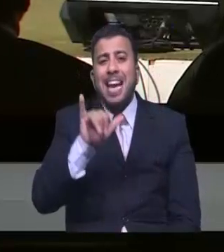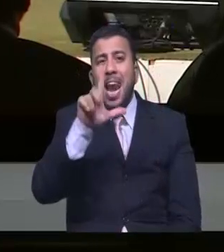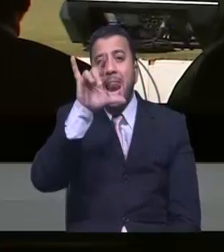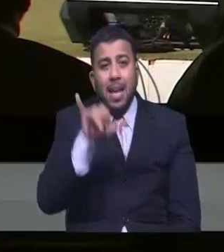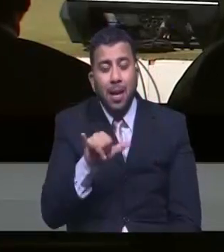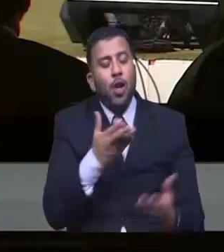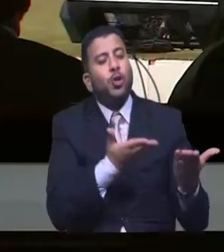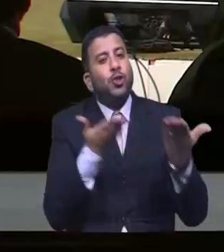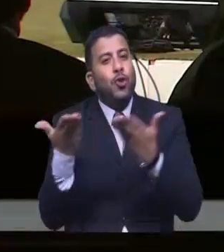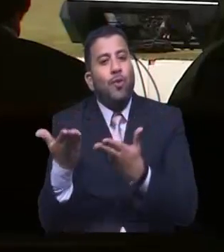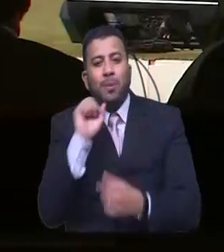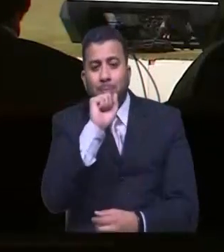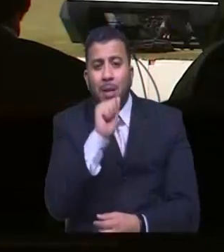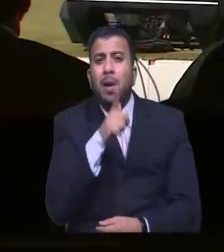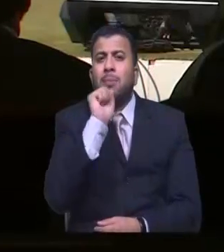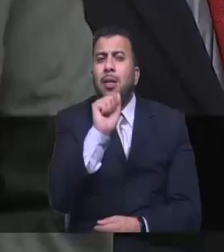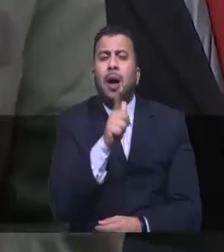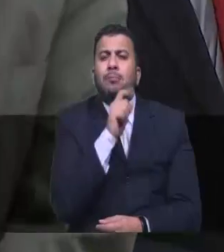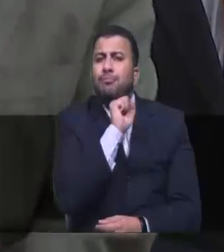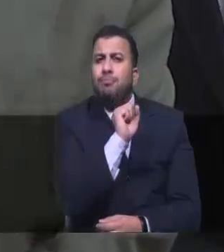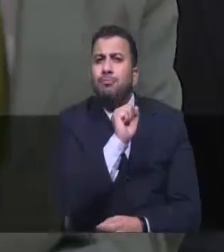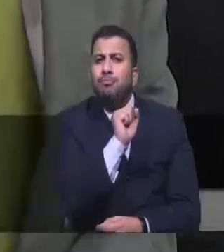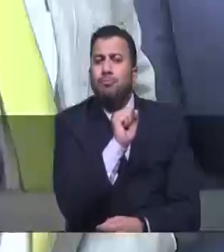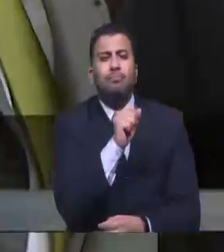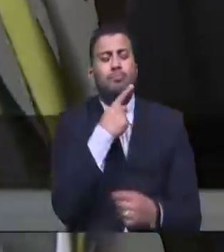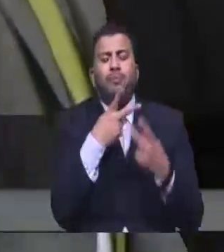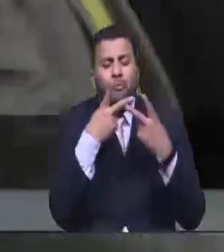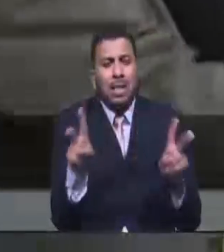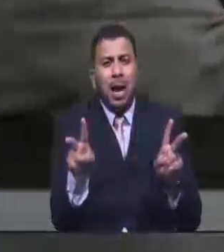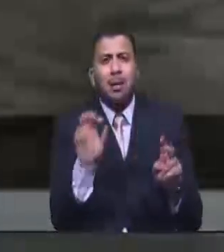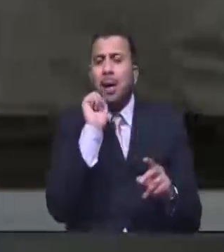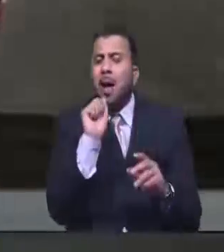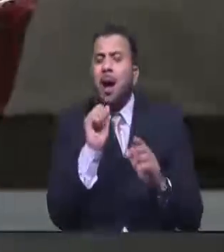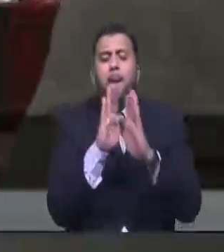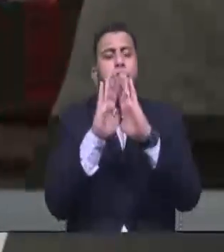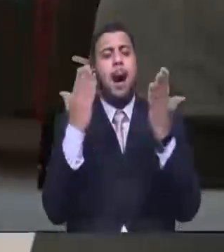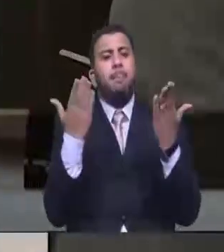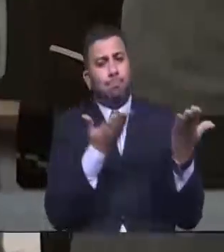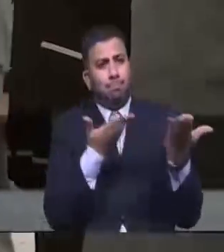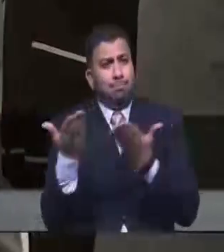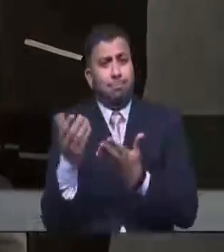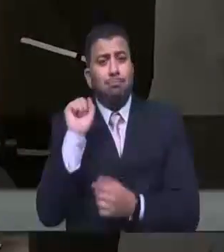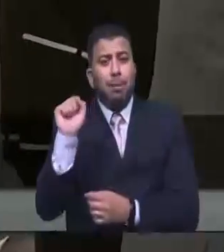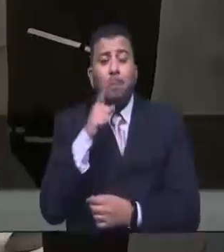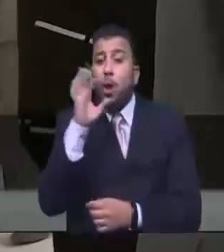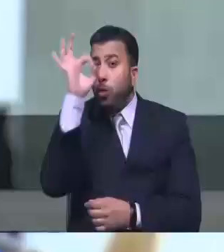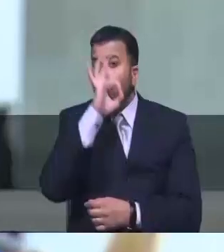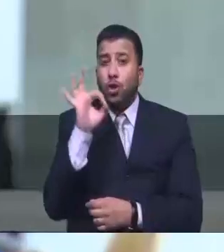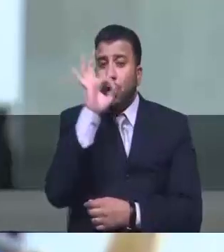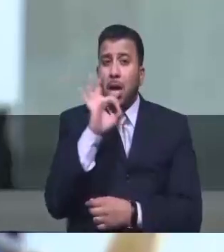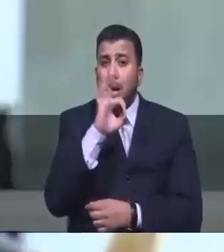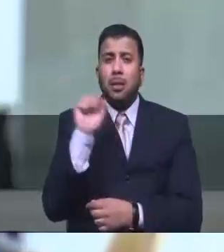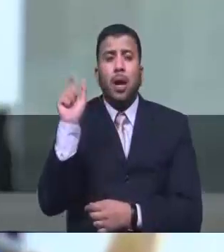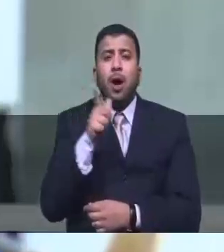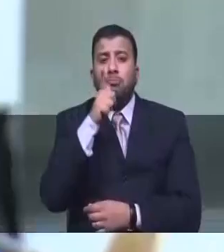ضيفا ضمن برنامج أسابيع التراث العالمية الذي يفتح أبوابه أمام الجميع ليكون محطة للتراث